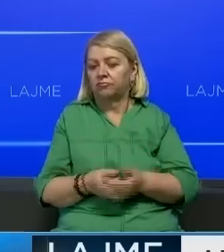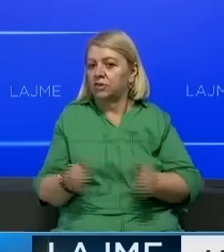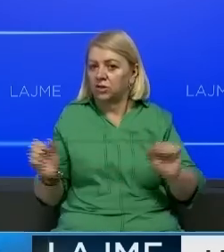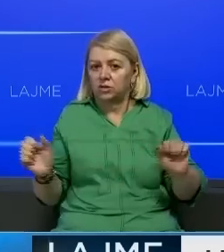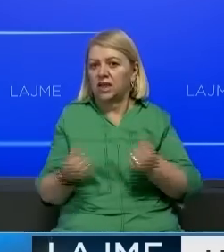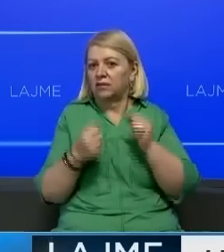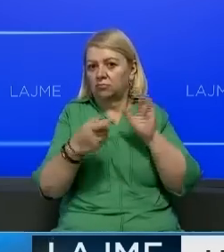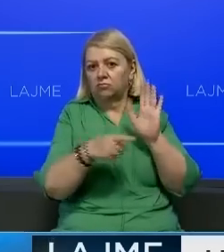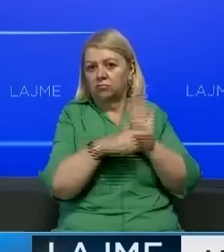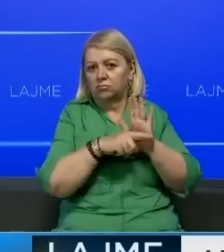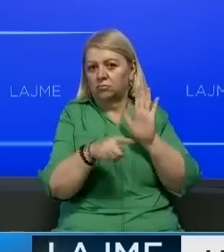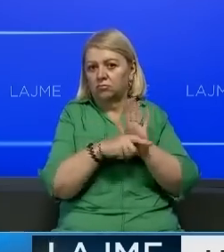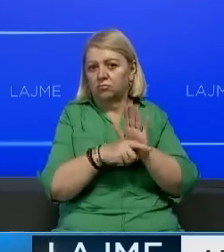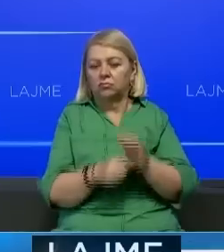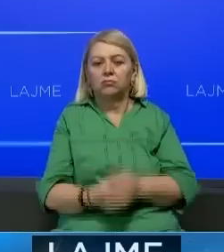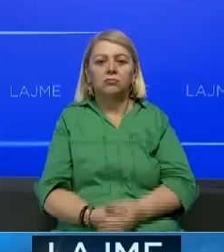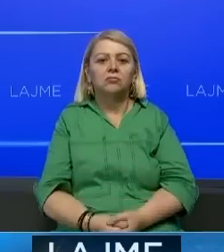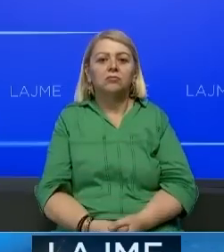pasoja negative.